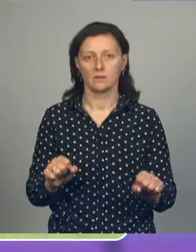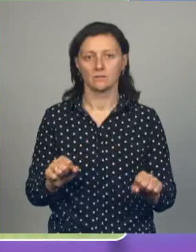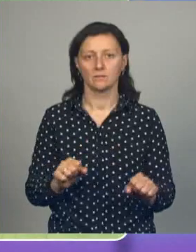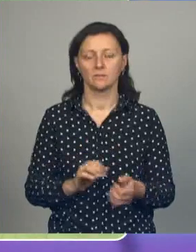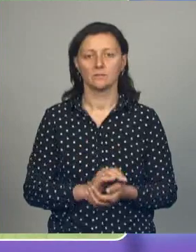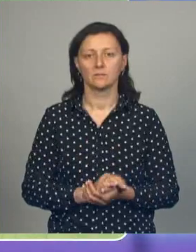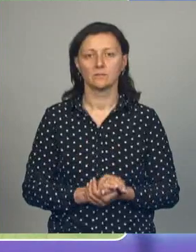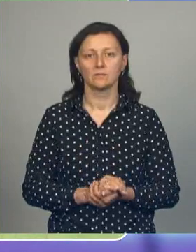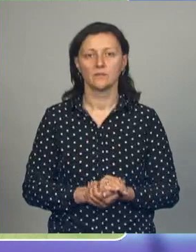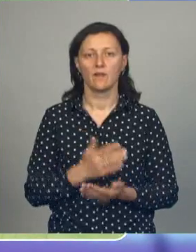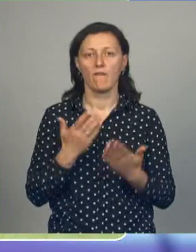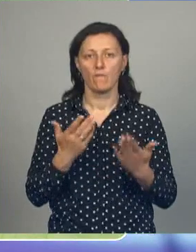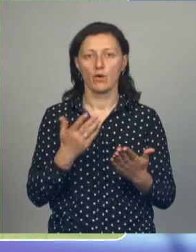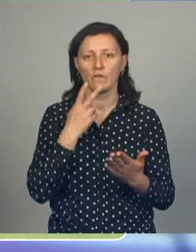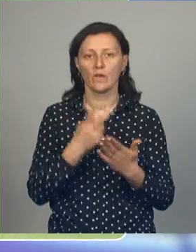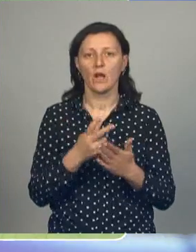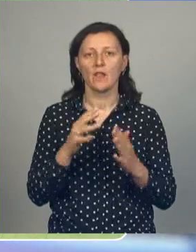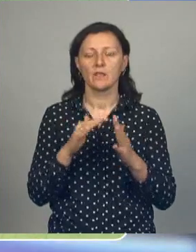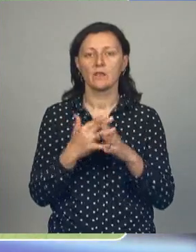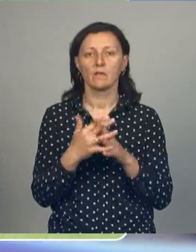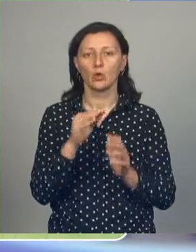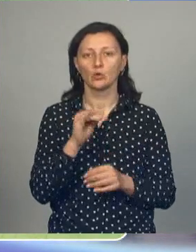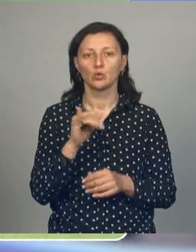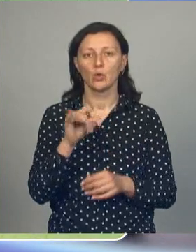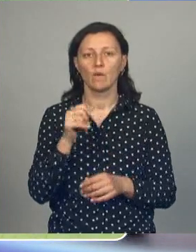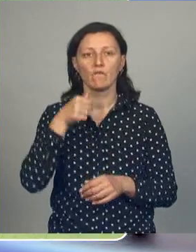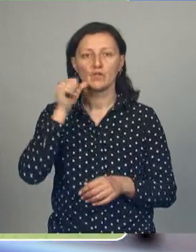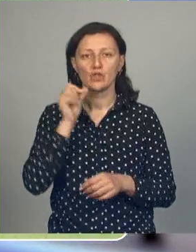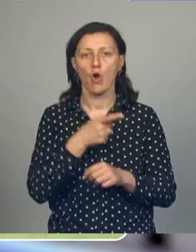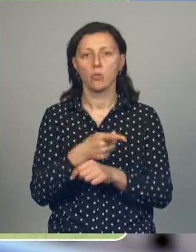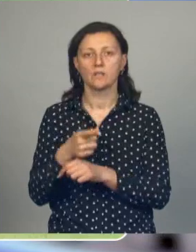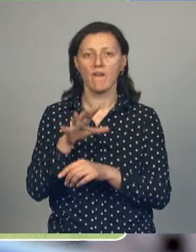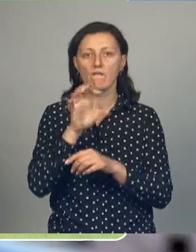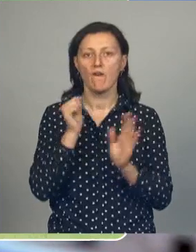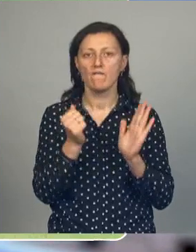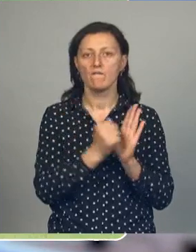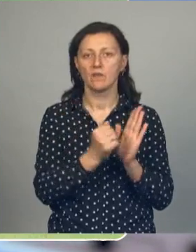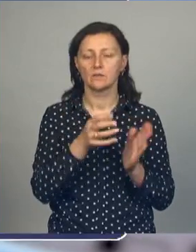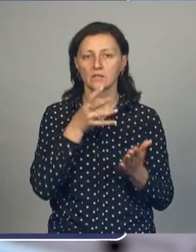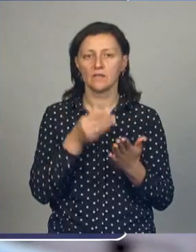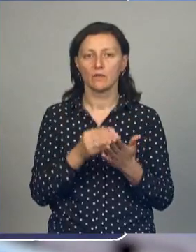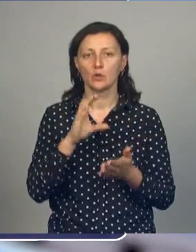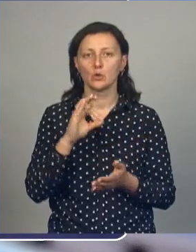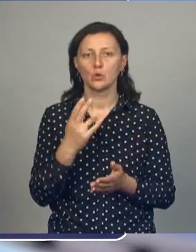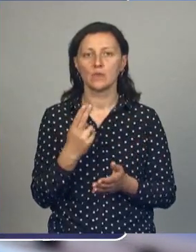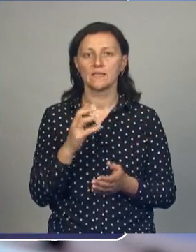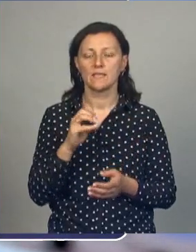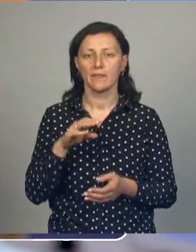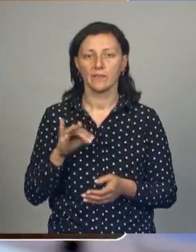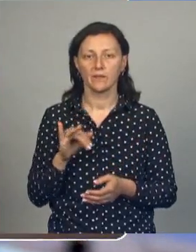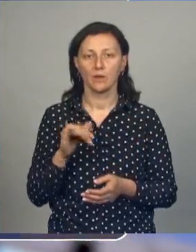вот как выглядят дома в журавлев ки после вчерашнего обстрела фотографии выложили на своей странице в стиле грамм канале